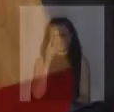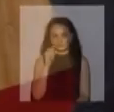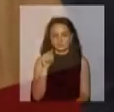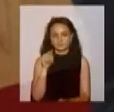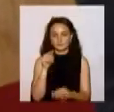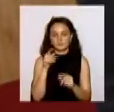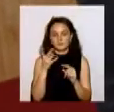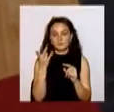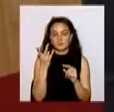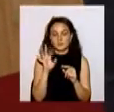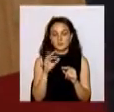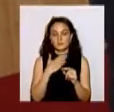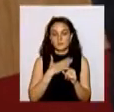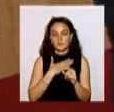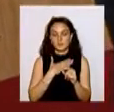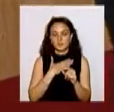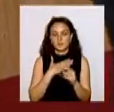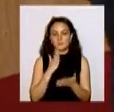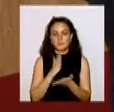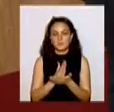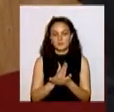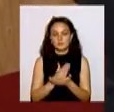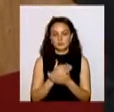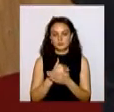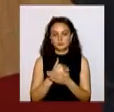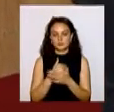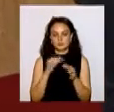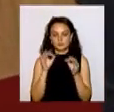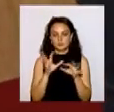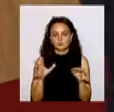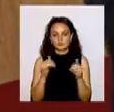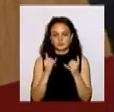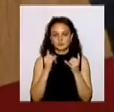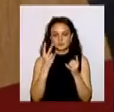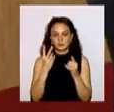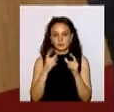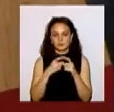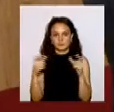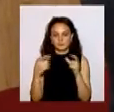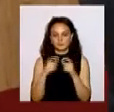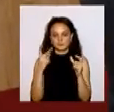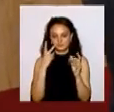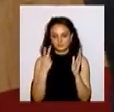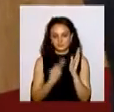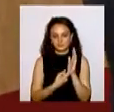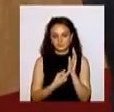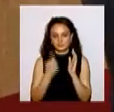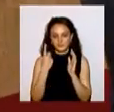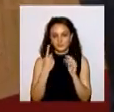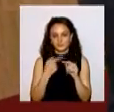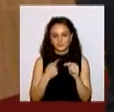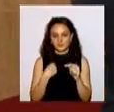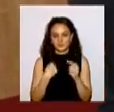მაგრამ მე მაქვს სურპრიზი დღეს ასე, რადგან მიჭირავს ორი კონვერტი, ალბათ ყველა ხედავს. ერთი ალბათ წამყვანისთვის